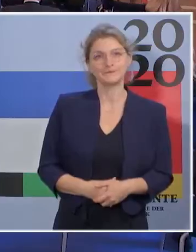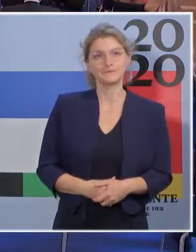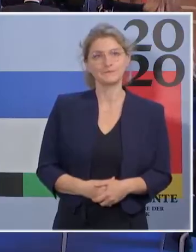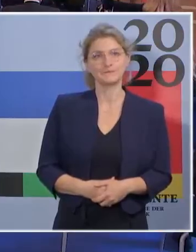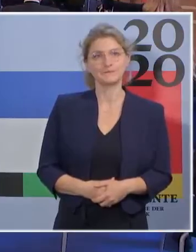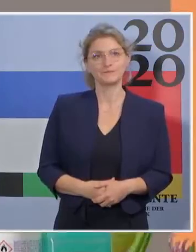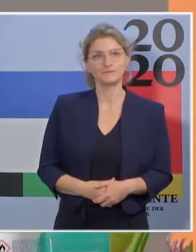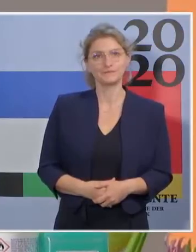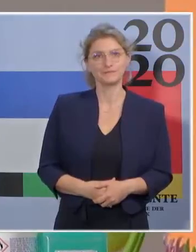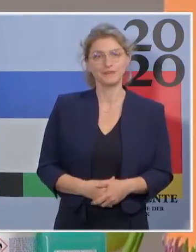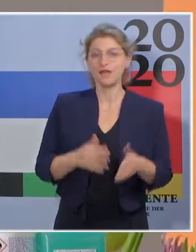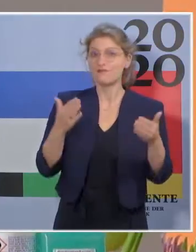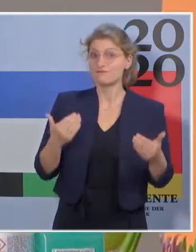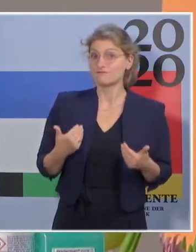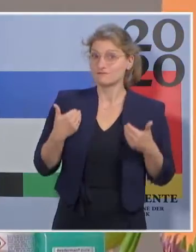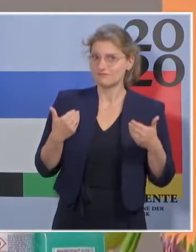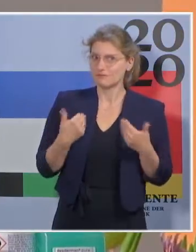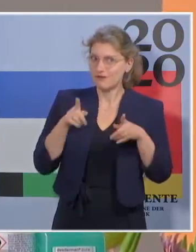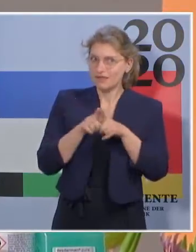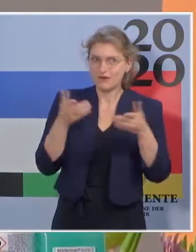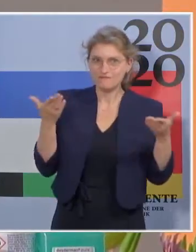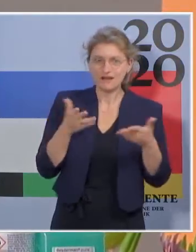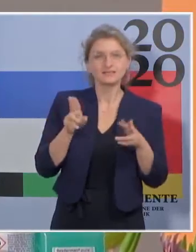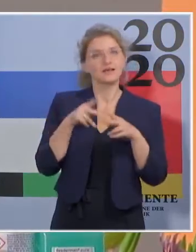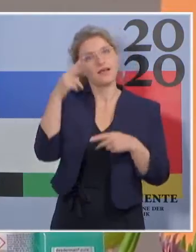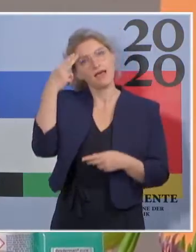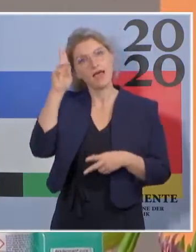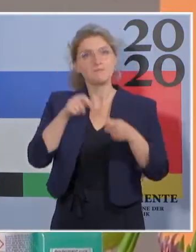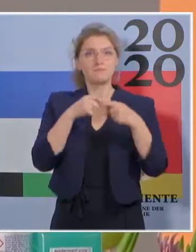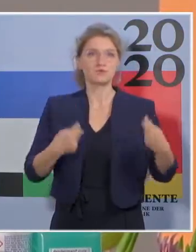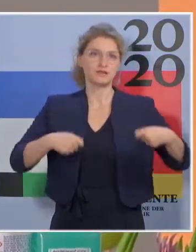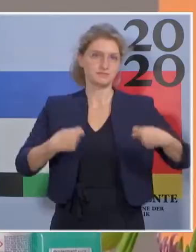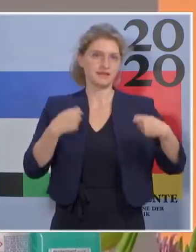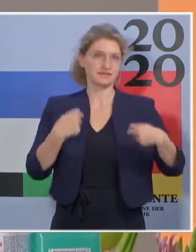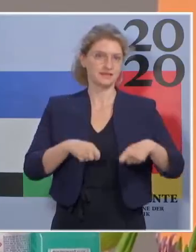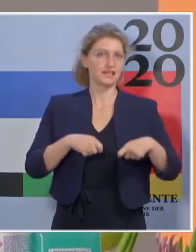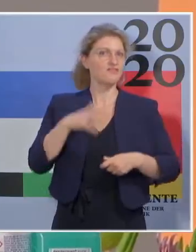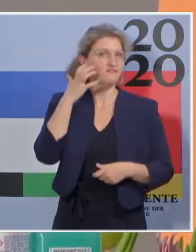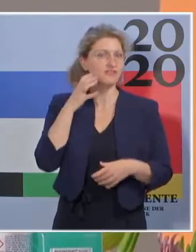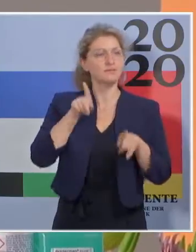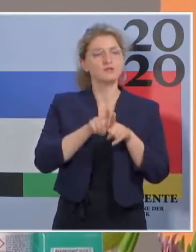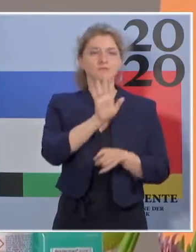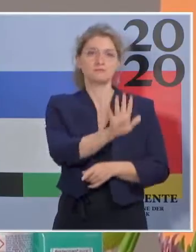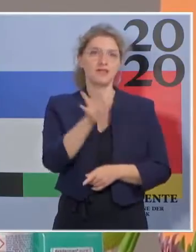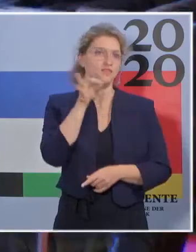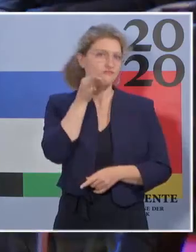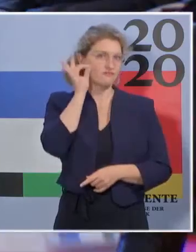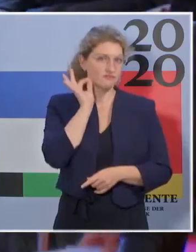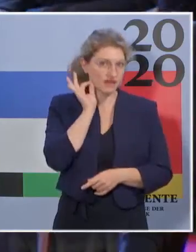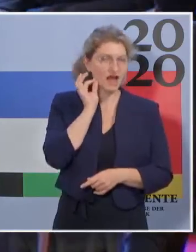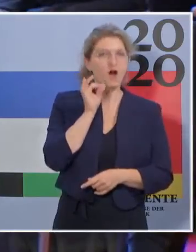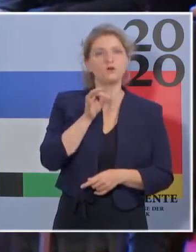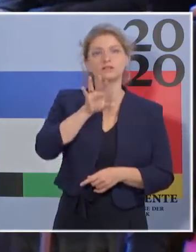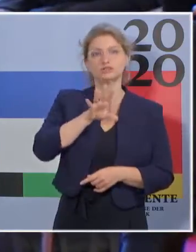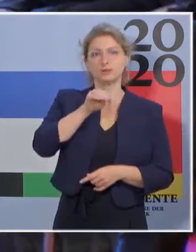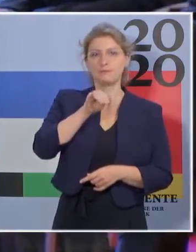Es freut uns außerordentlich, dass Bundespräsident Dr. Alexander van der Bellen und seine Gattin Magistra Doris Schmiedauer der Einladung